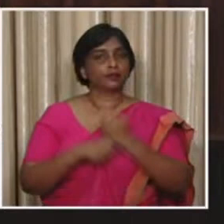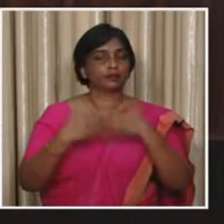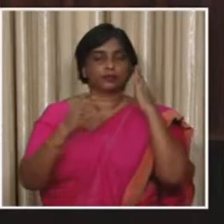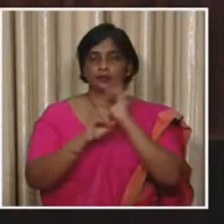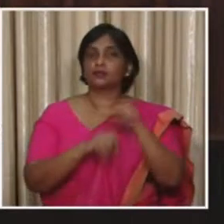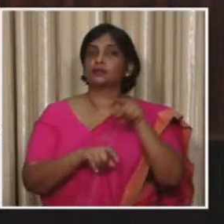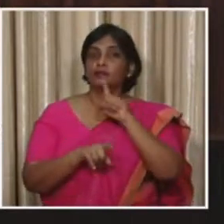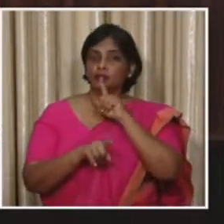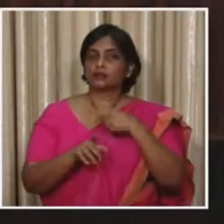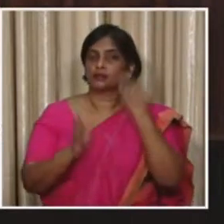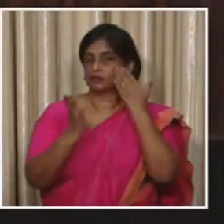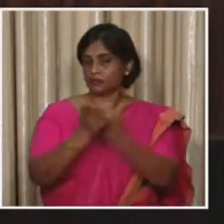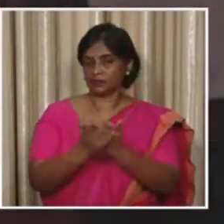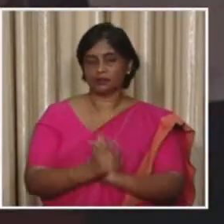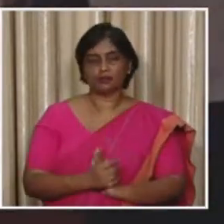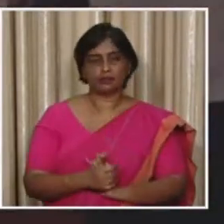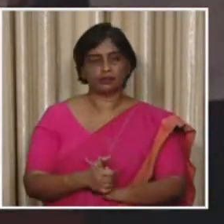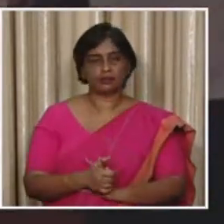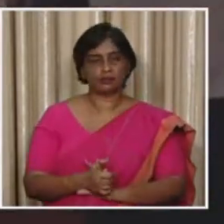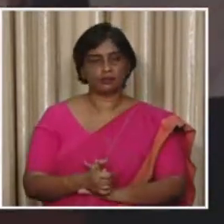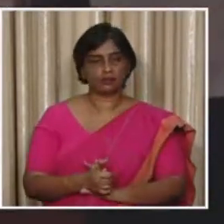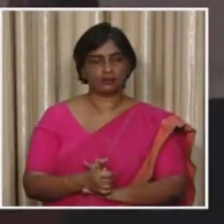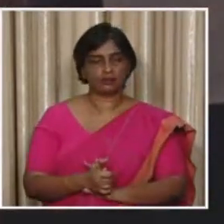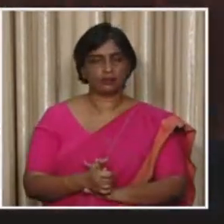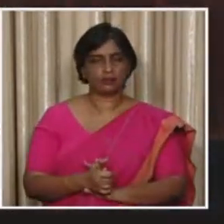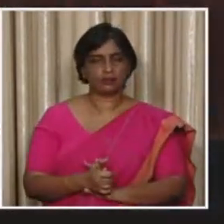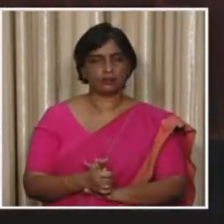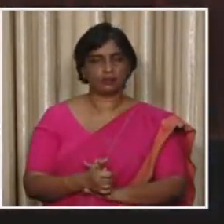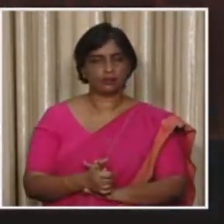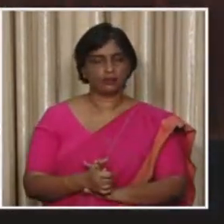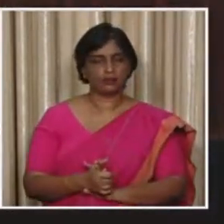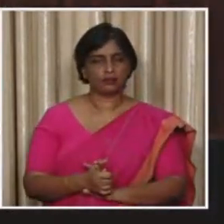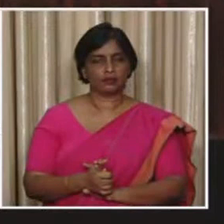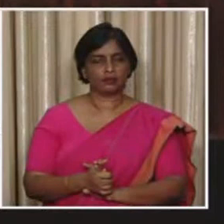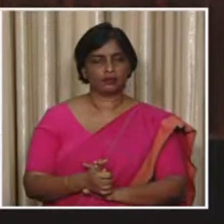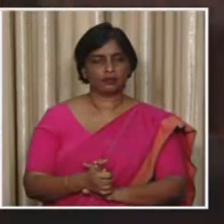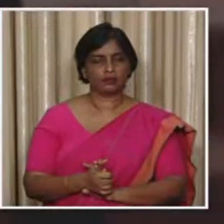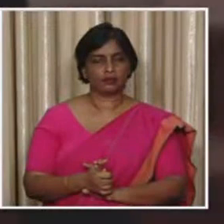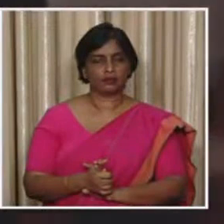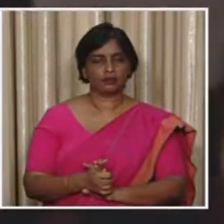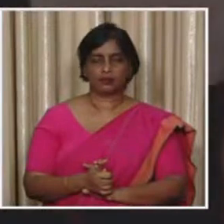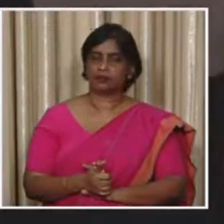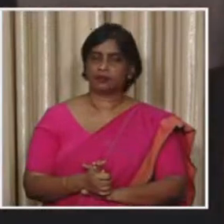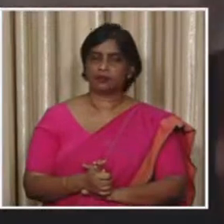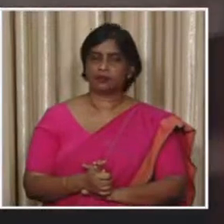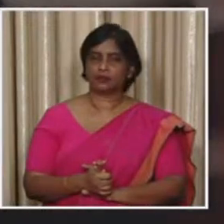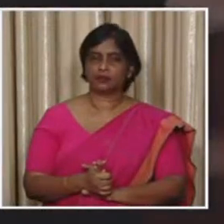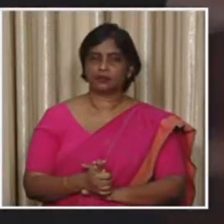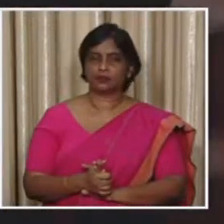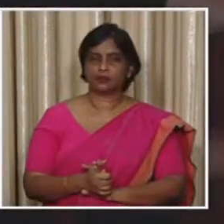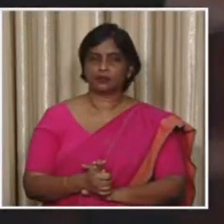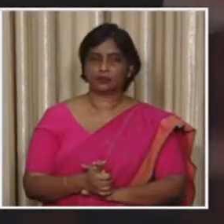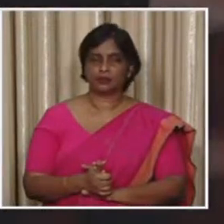කළාද ප්‍රකාශය මම ඉදිරිපත් කරමි. ඔව්. හරි කරන් කරන් ගියත් මේක අවසානේ